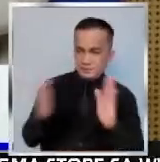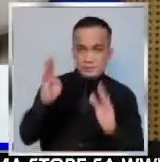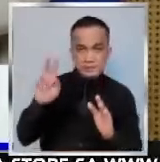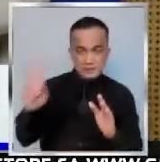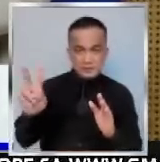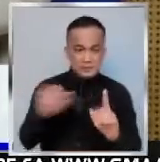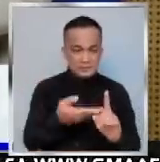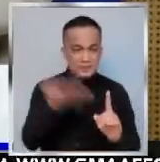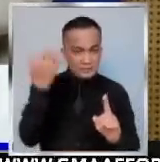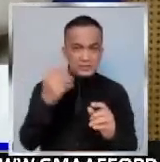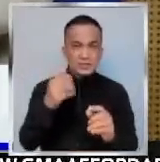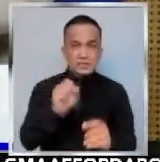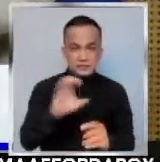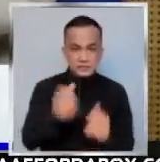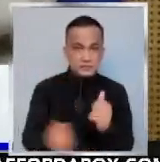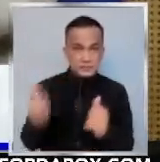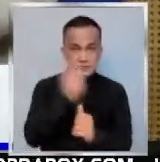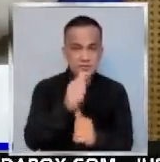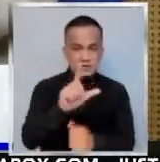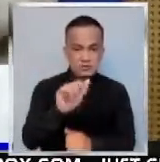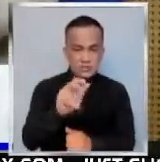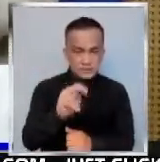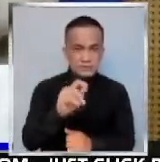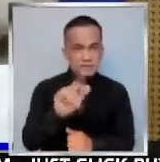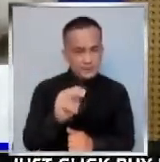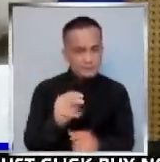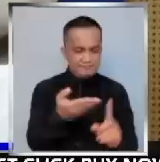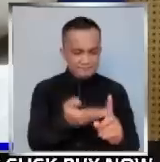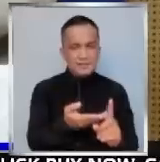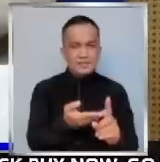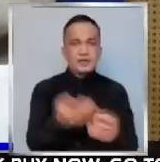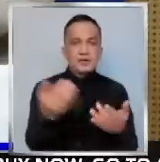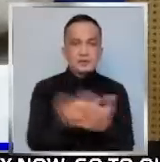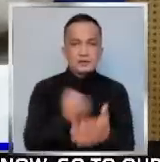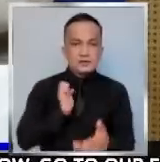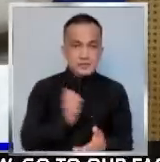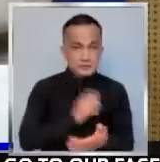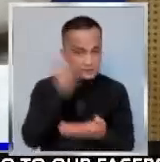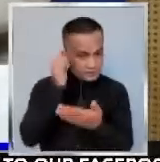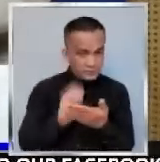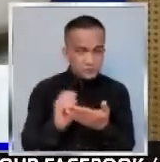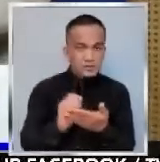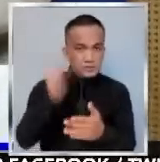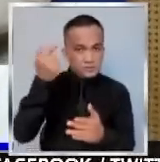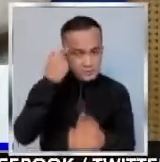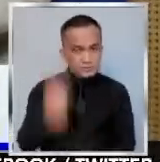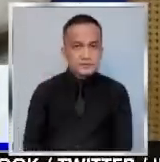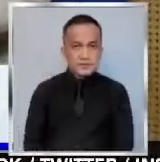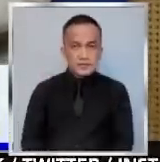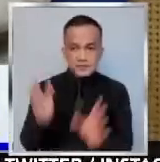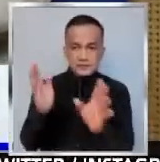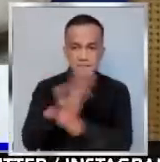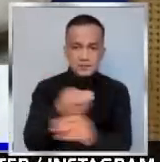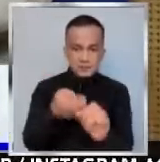dating Supreme Court Chief Justice Lucas Puruganan Bersamin bilang bagong Executive Secretary ng Administrasyon, kapalit na nagbitiw na si